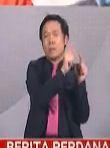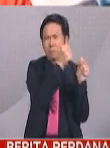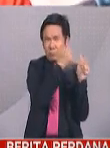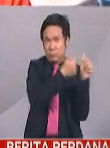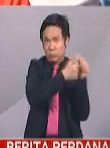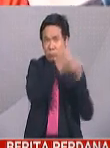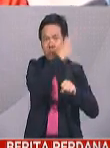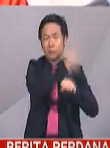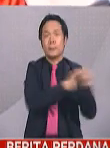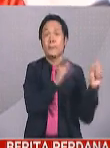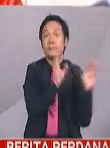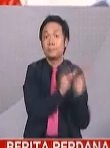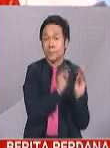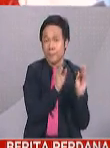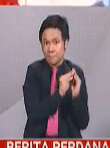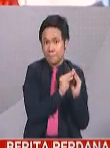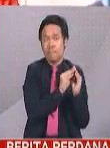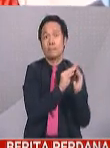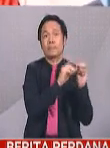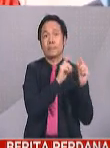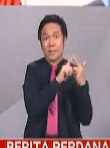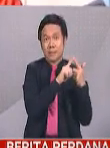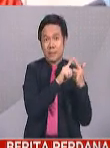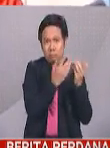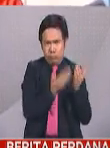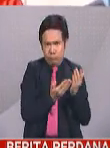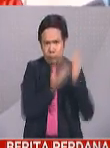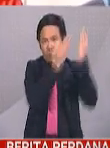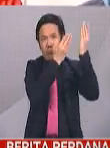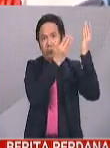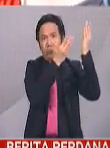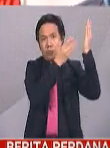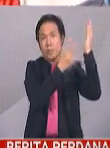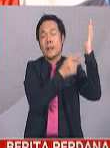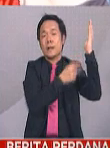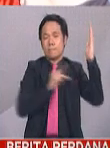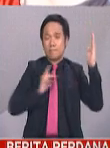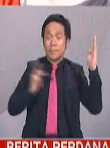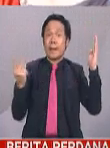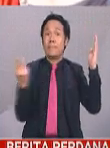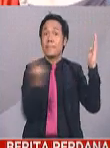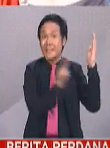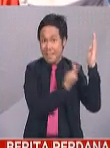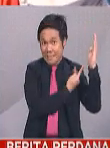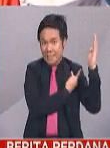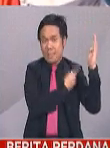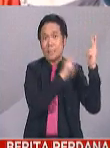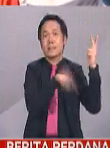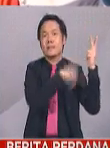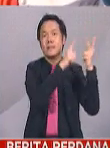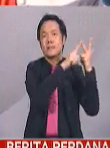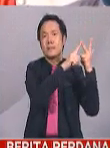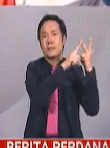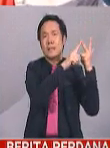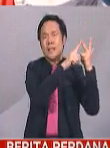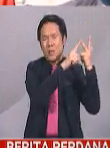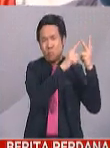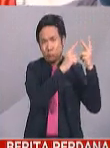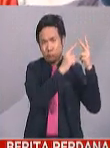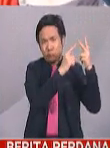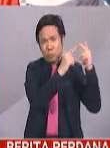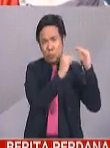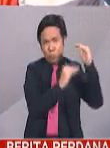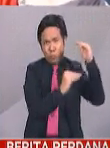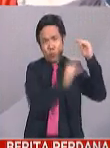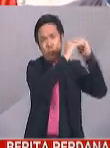bermesyuarat dan juga selepas itu dibawa kepada Kabinet untuk diperhalusi lagi dan akhirnya dibawa kepada